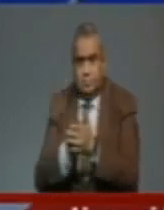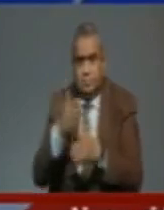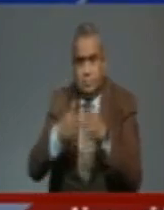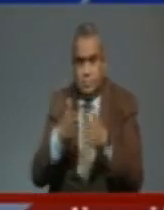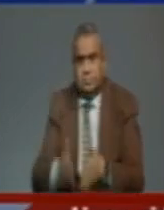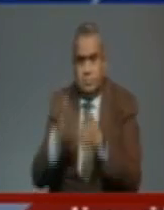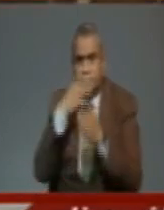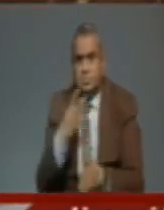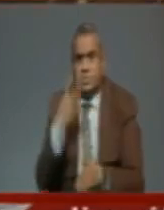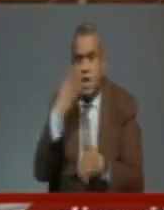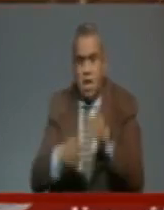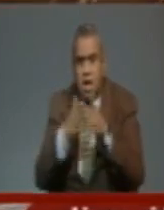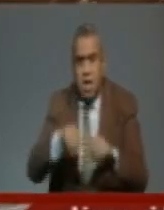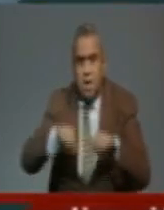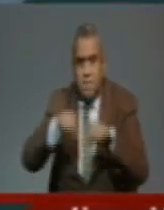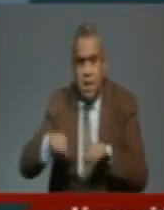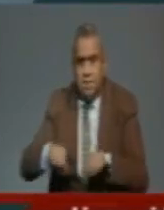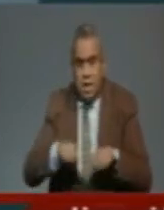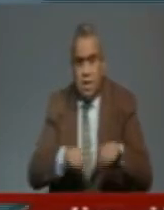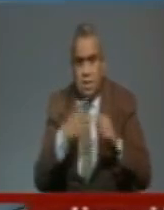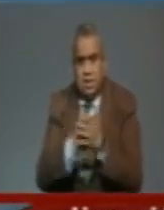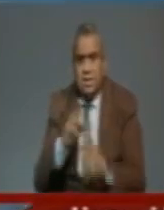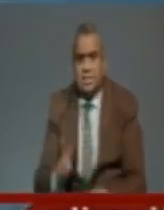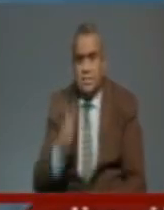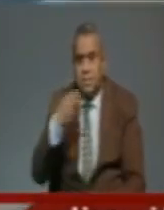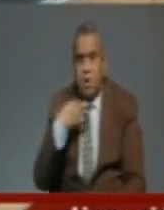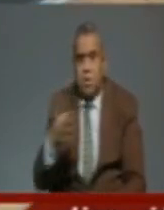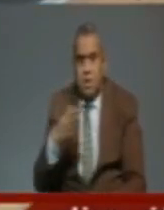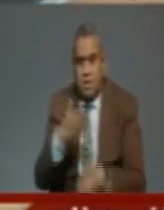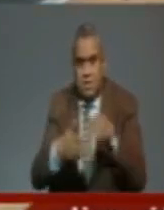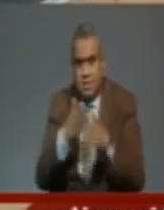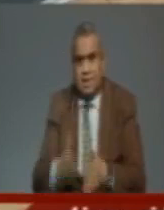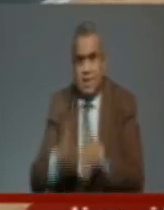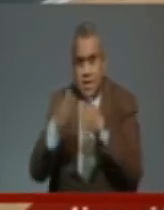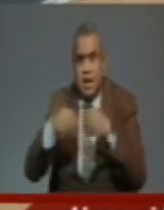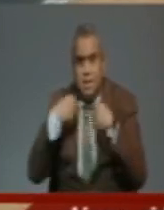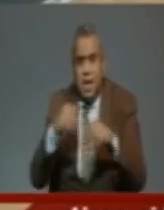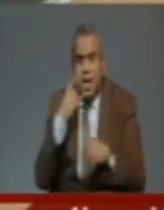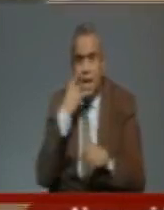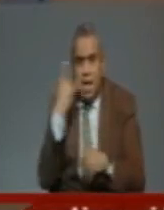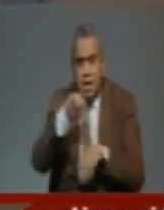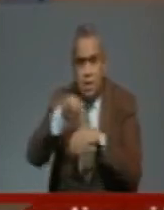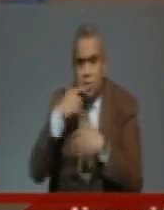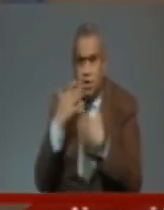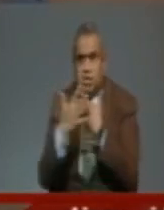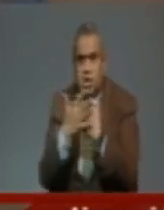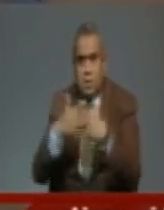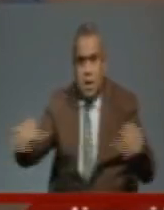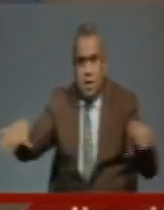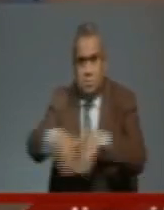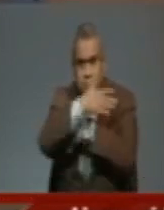اربع صالات رئيسيه، 37 مبنى اداري وامني، شبكات طرق على